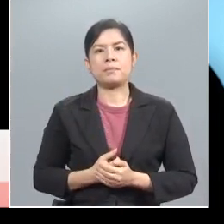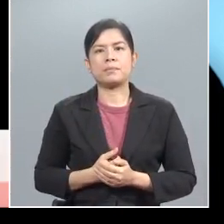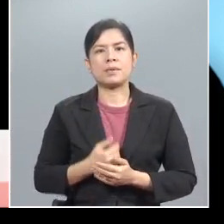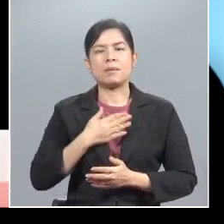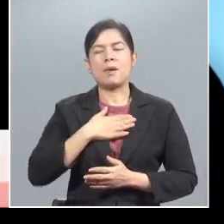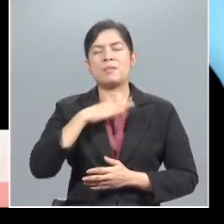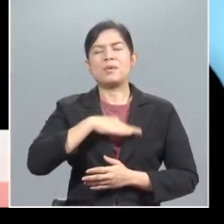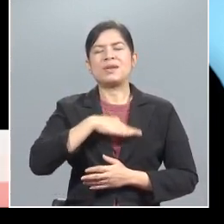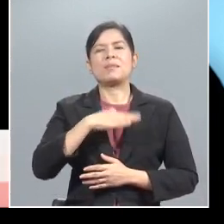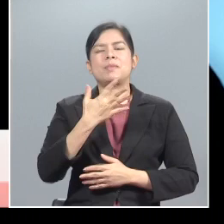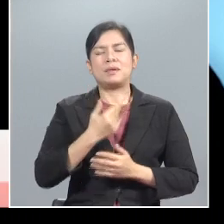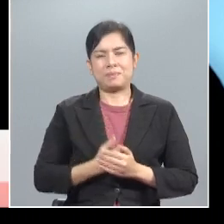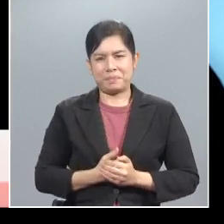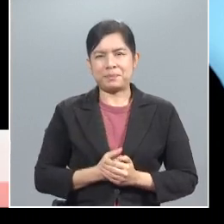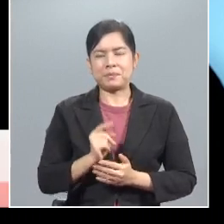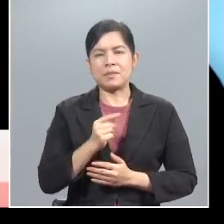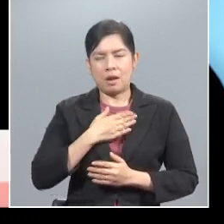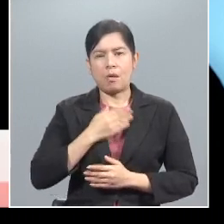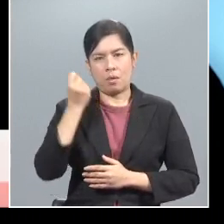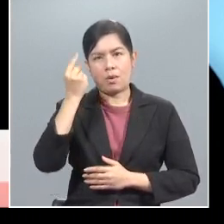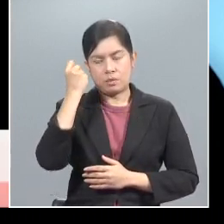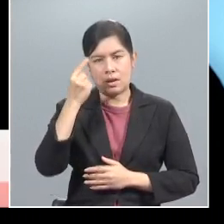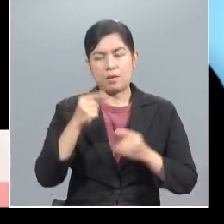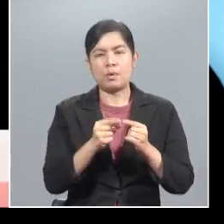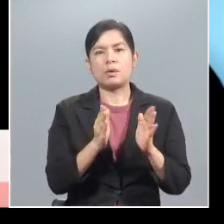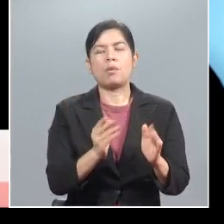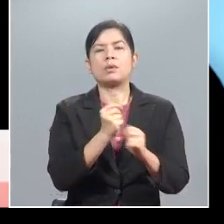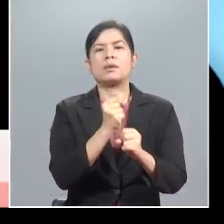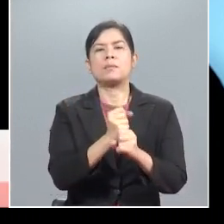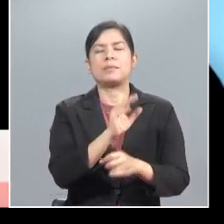เข้าใจตั้งน périodeที่ทำงานก็ด้